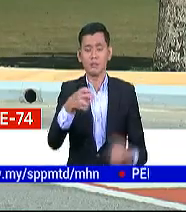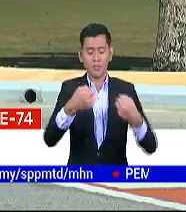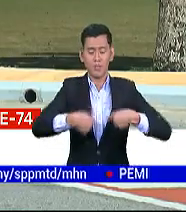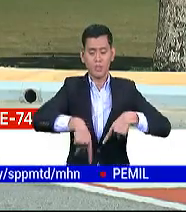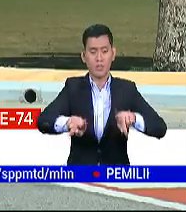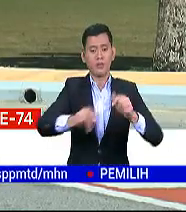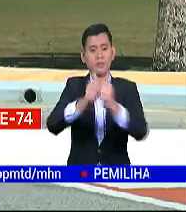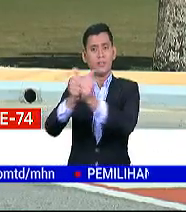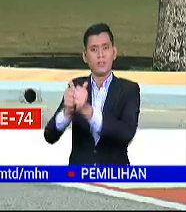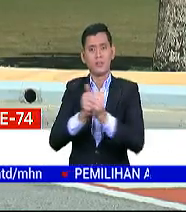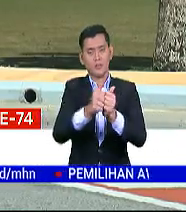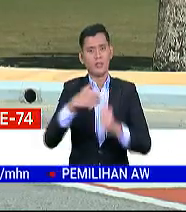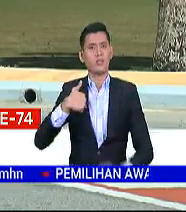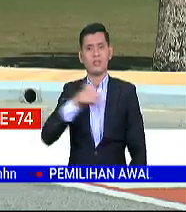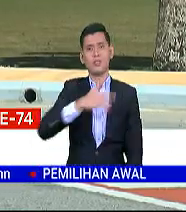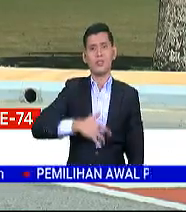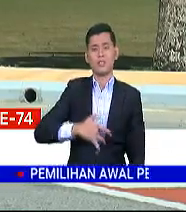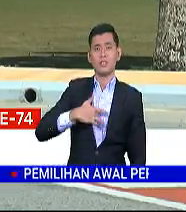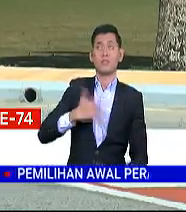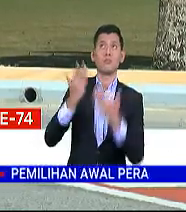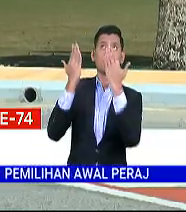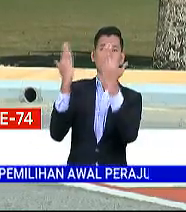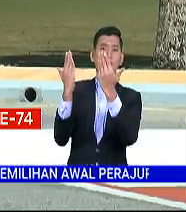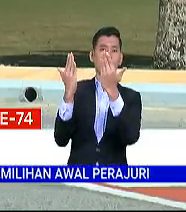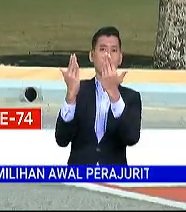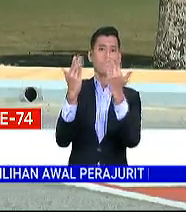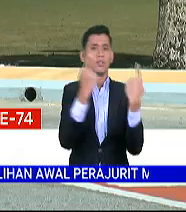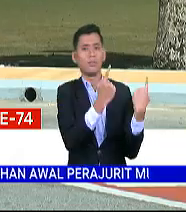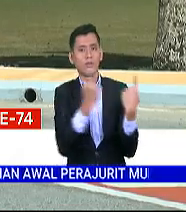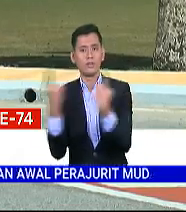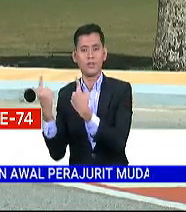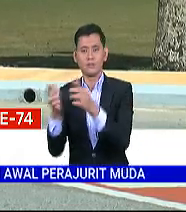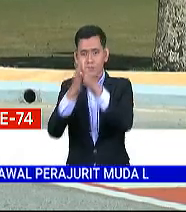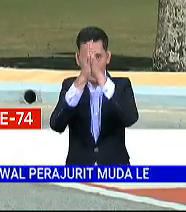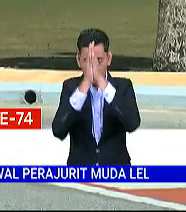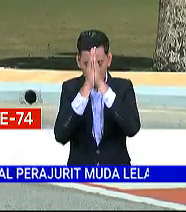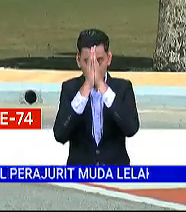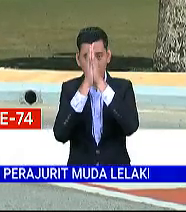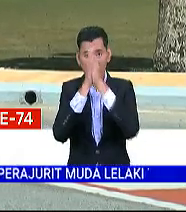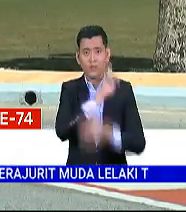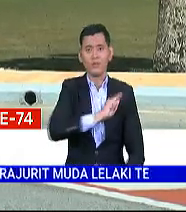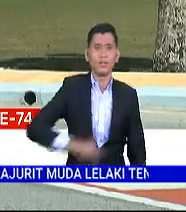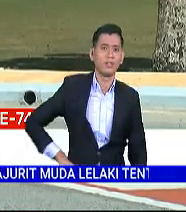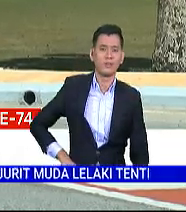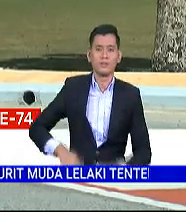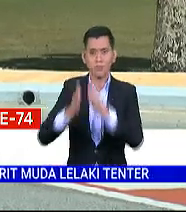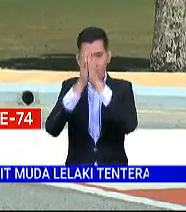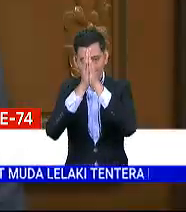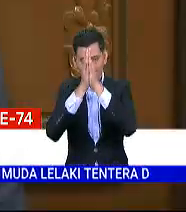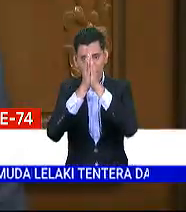untuk sama-sama mensyukuri naungan paduka Tuanku, menjunjung kasih Tuanku, daulat